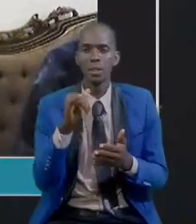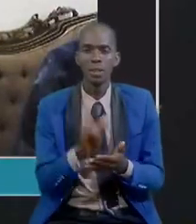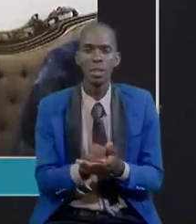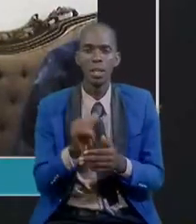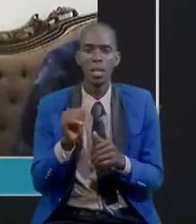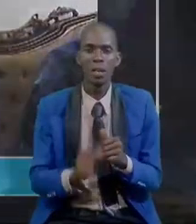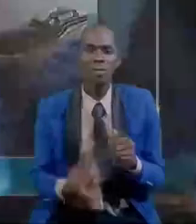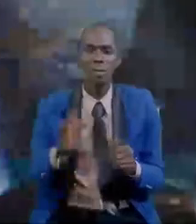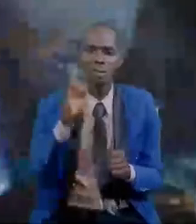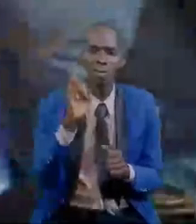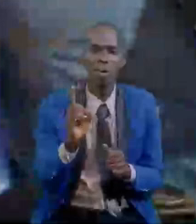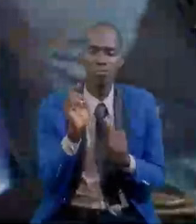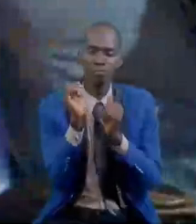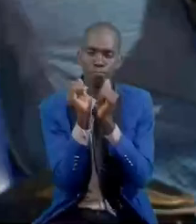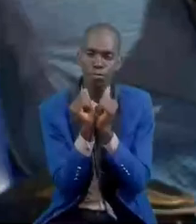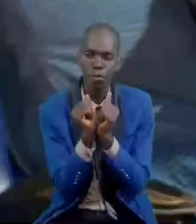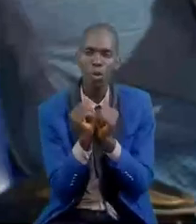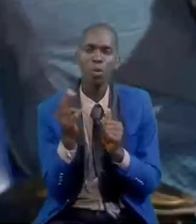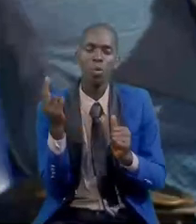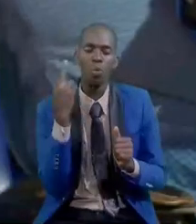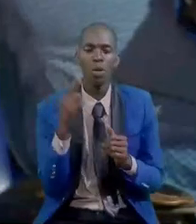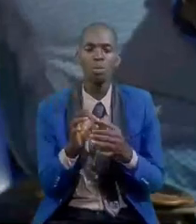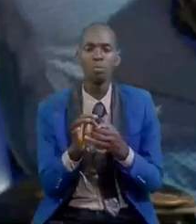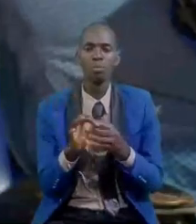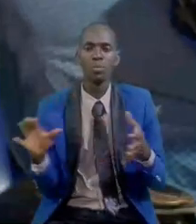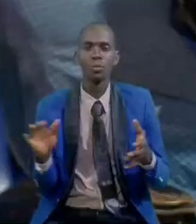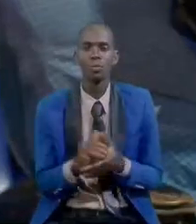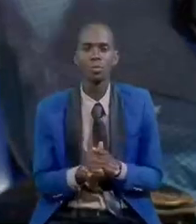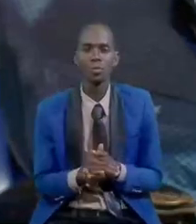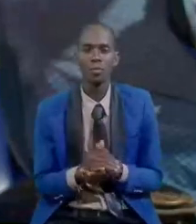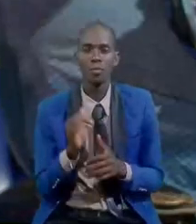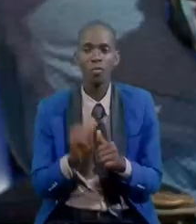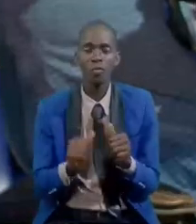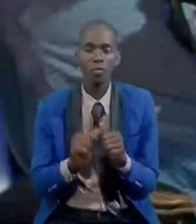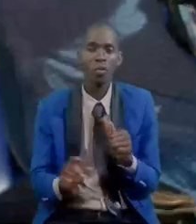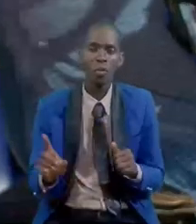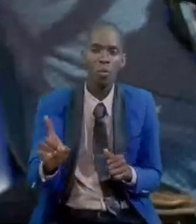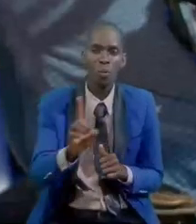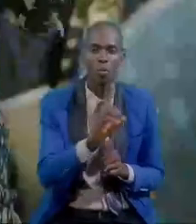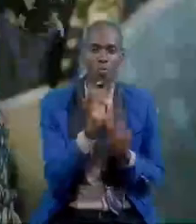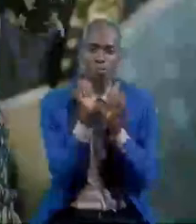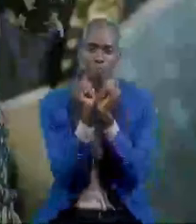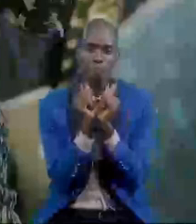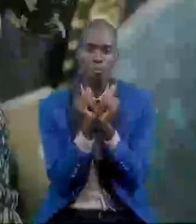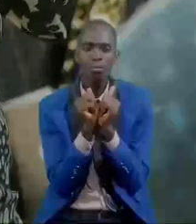chacun furent déliés. Et les liens de tous les prisonniers furent...